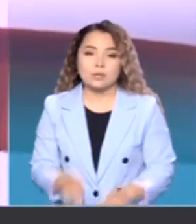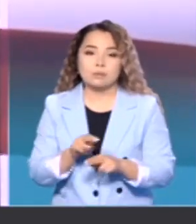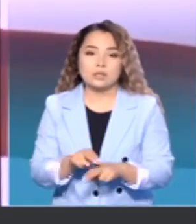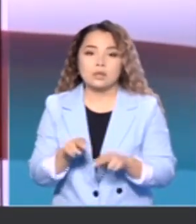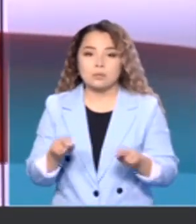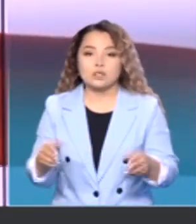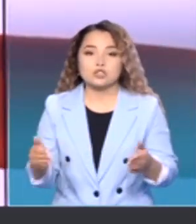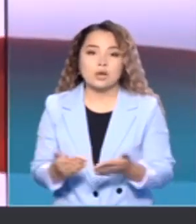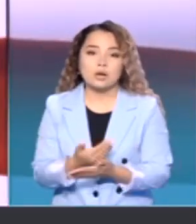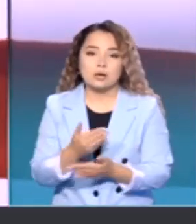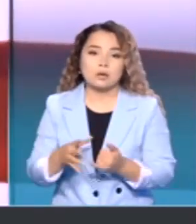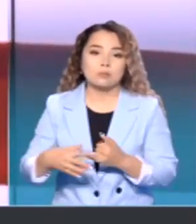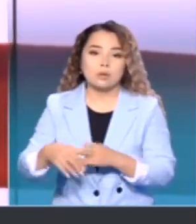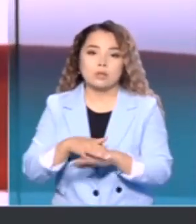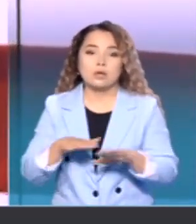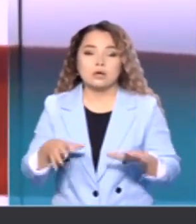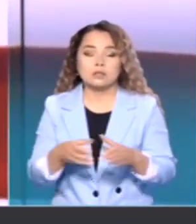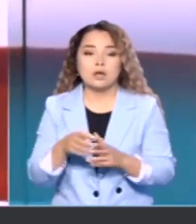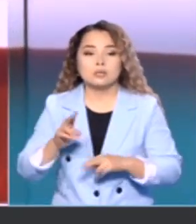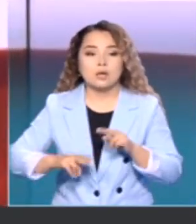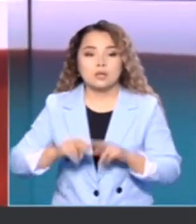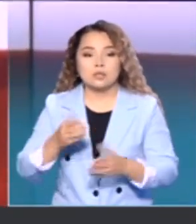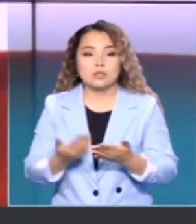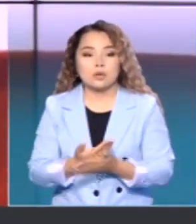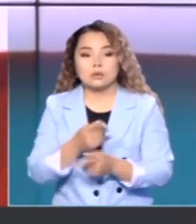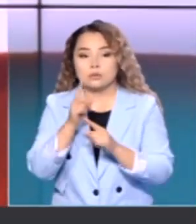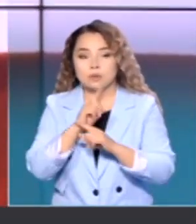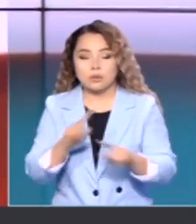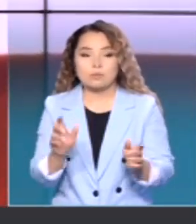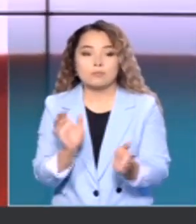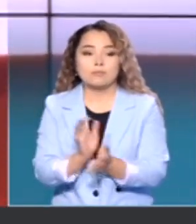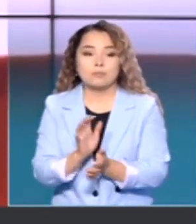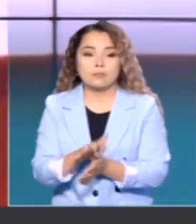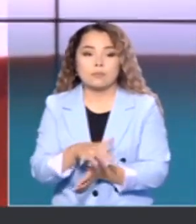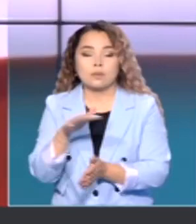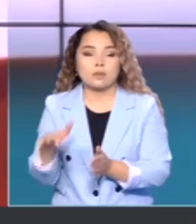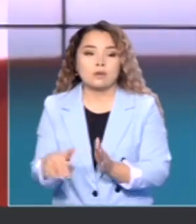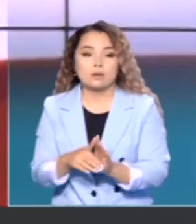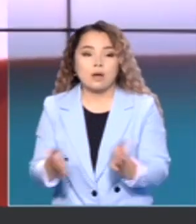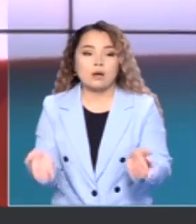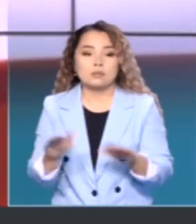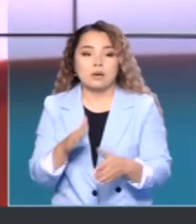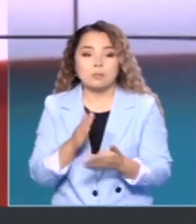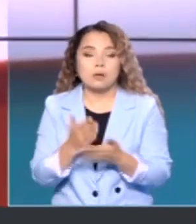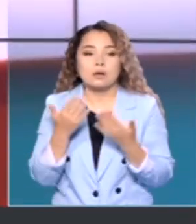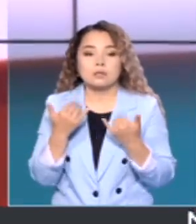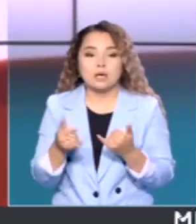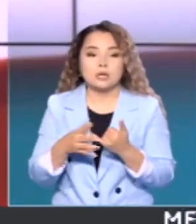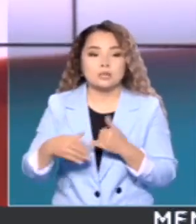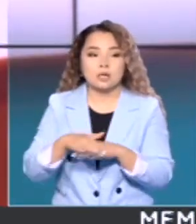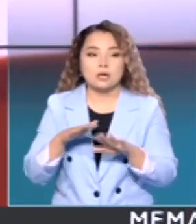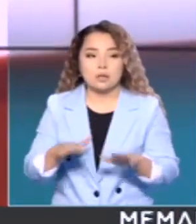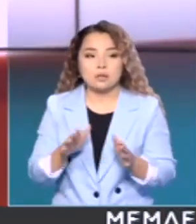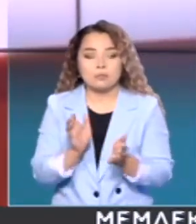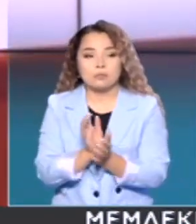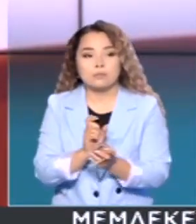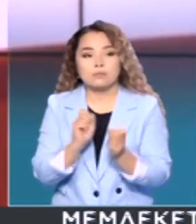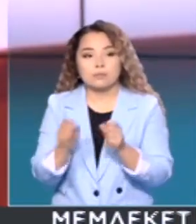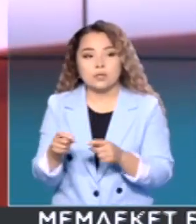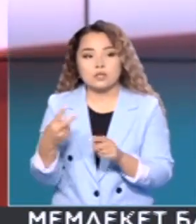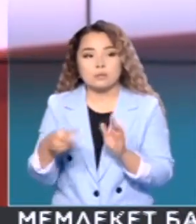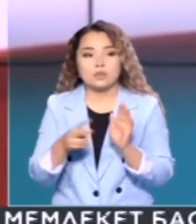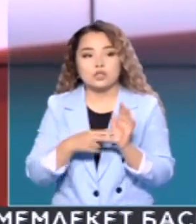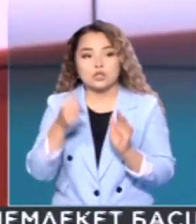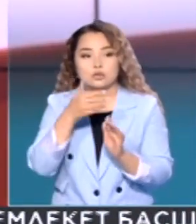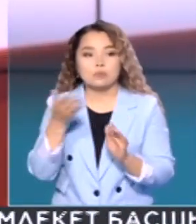Петропавлға жаңа полигон алаңы дереу салынбаса, қала қоқыстың астында қалуы мүмкін. Себебі шахардағы полигон осыдан 27 жыл бұрын